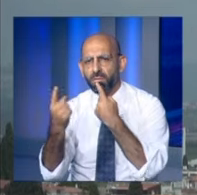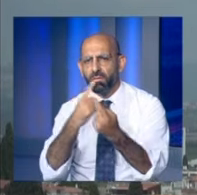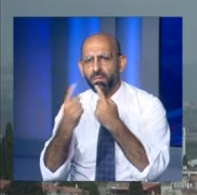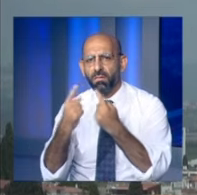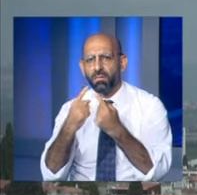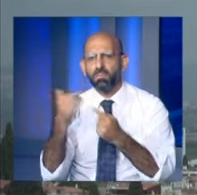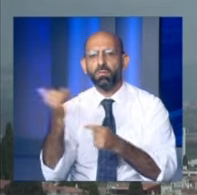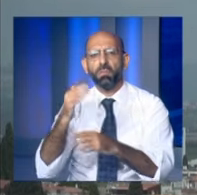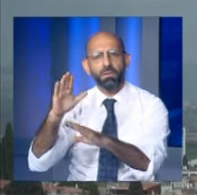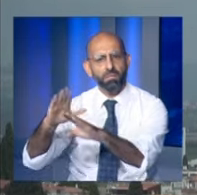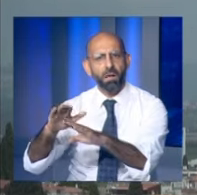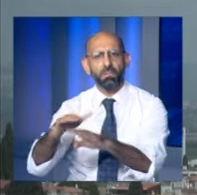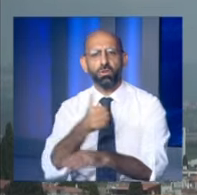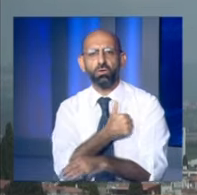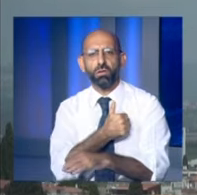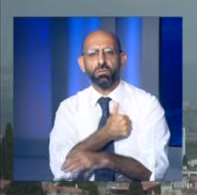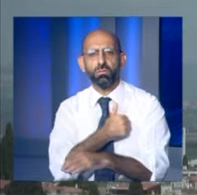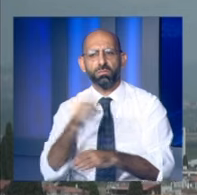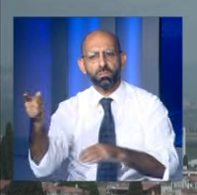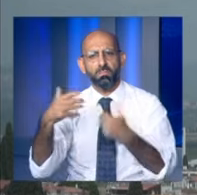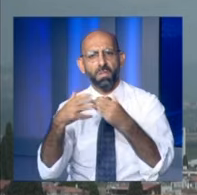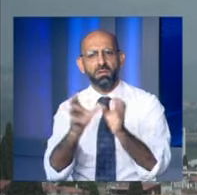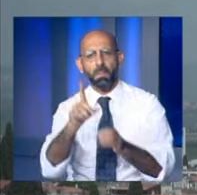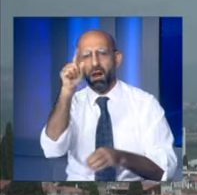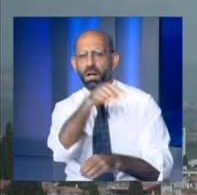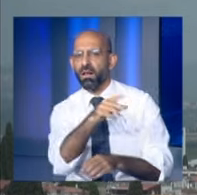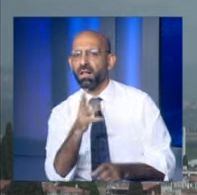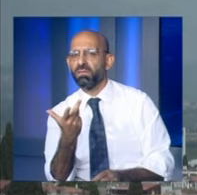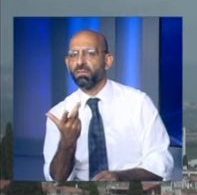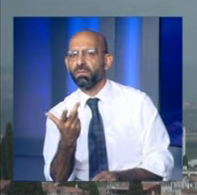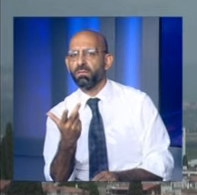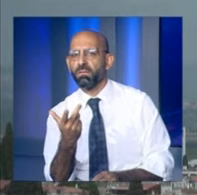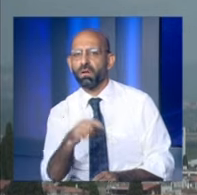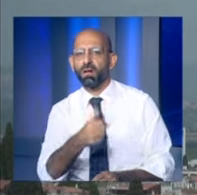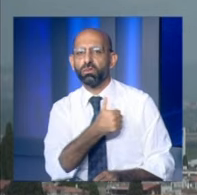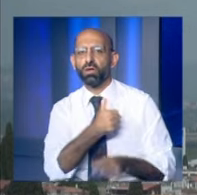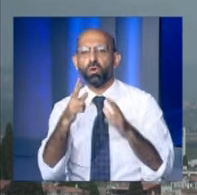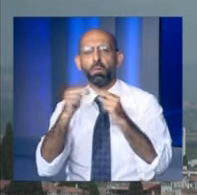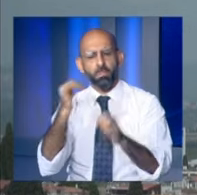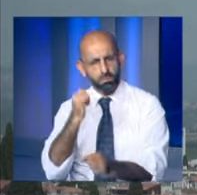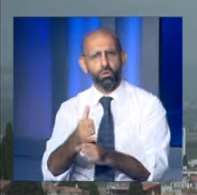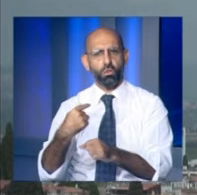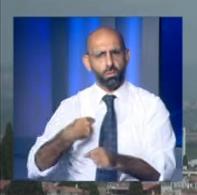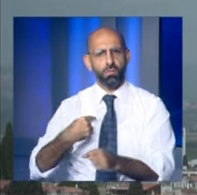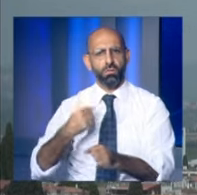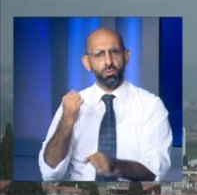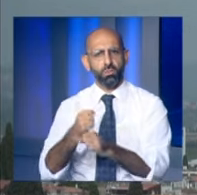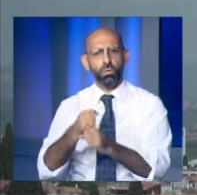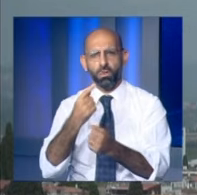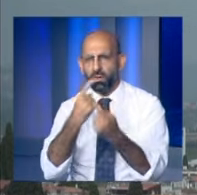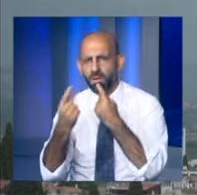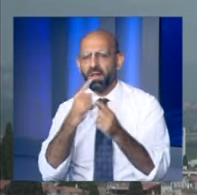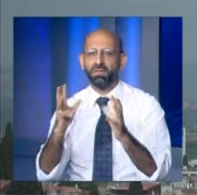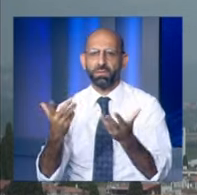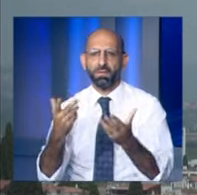جمهوري عضو في لجنة القوات المسلحة إيريك تاجر طلبا بأن يقوم الجيش بضبط حزب الله لكون الجيش اللبناني مسؤولا عما يحصل